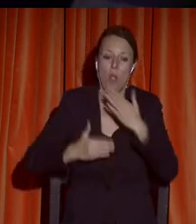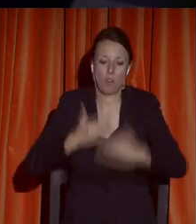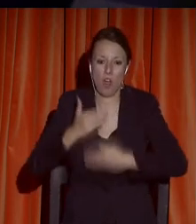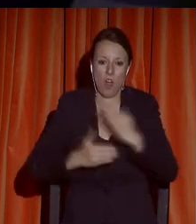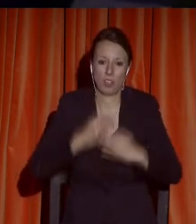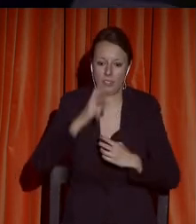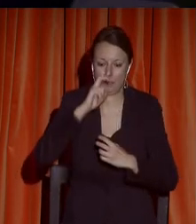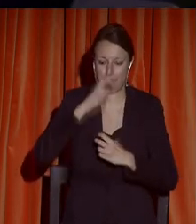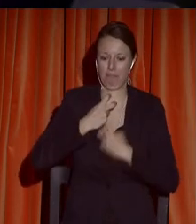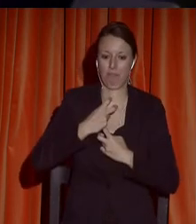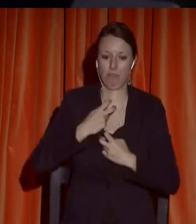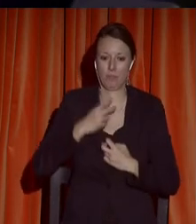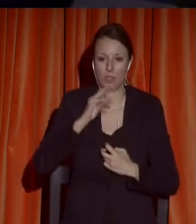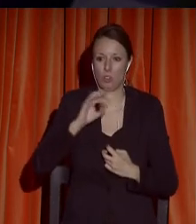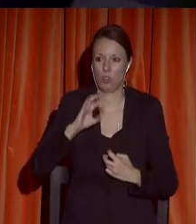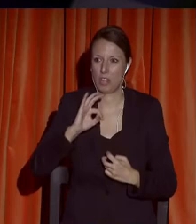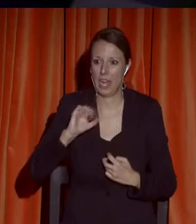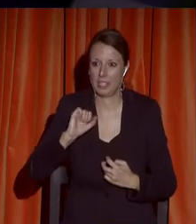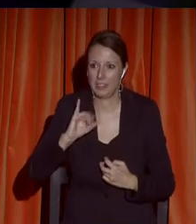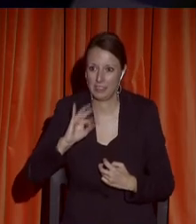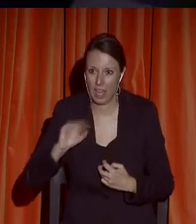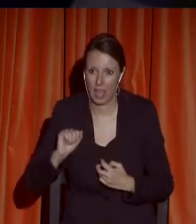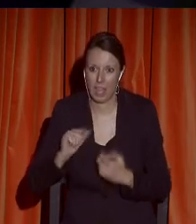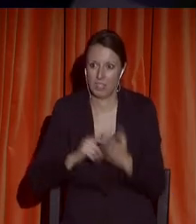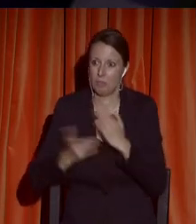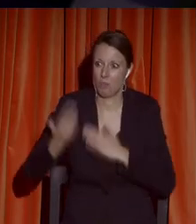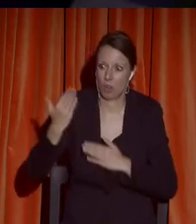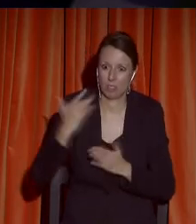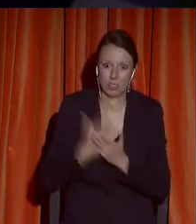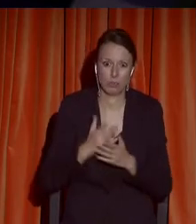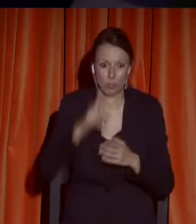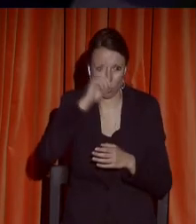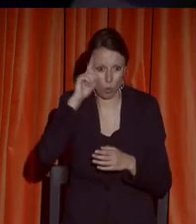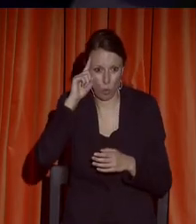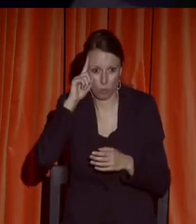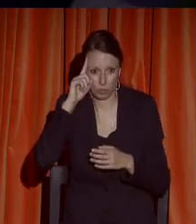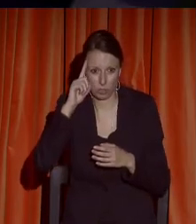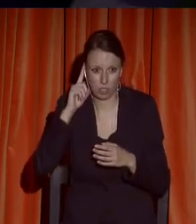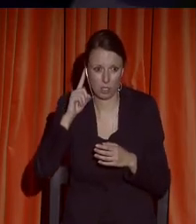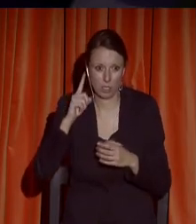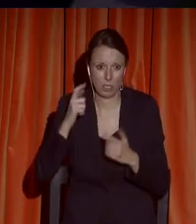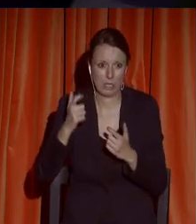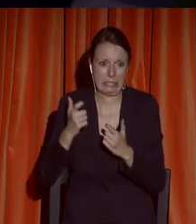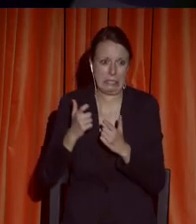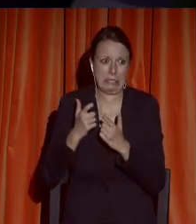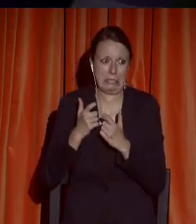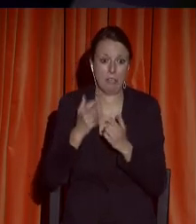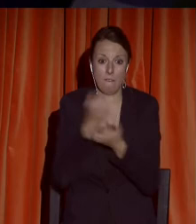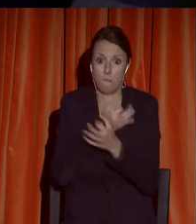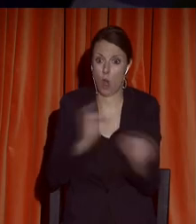coraz więcej ludzi sprzedaje swoją wolność za pozorne poczucie